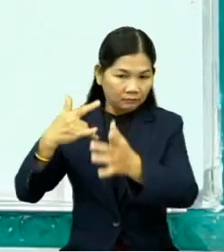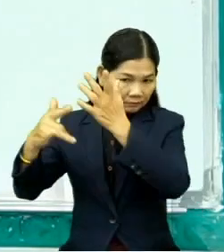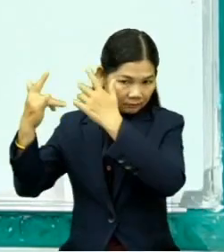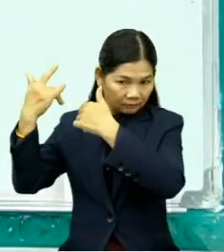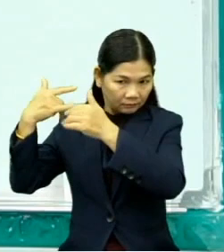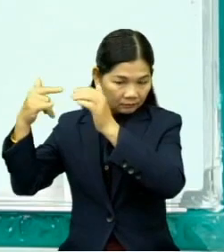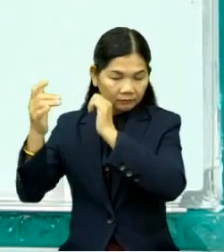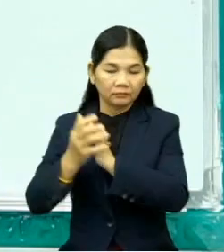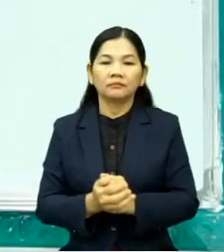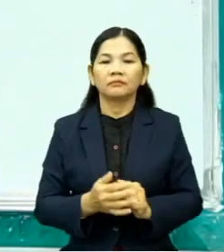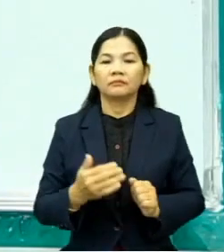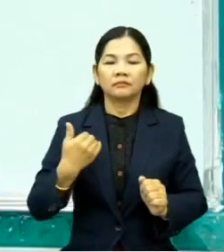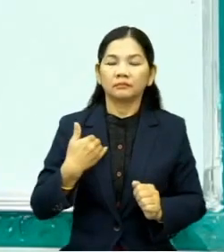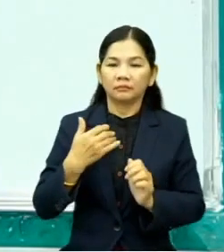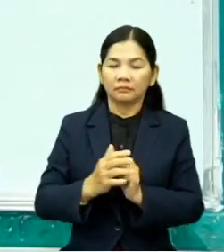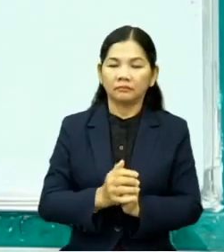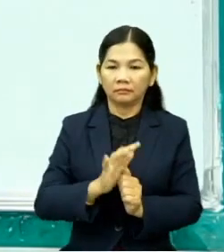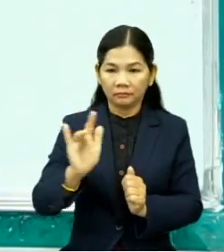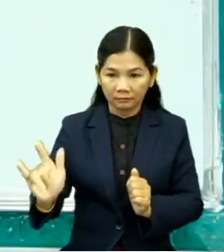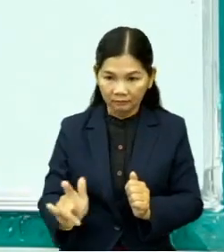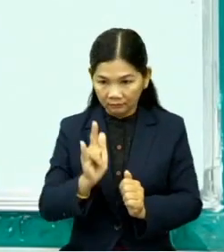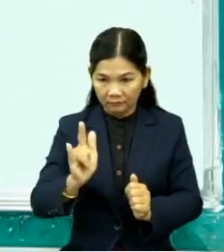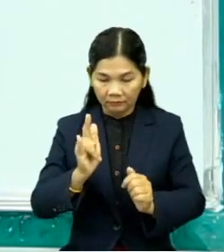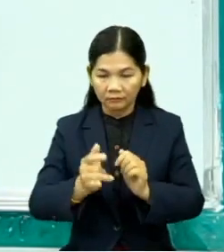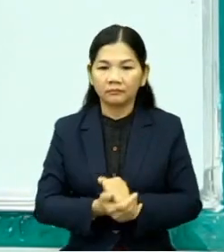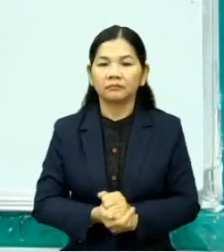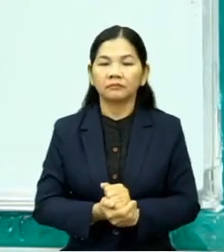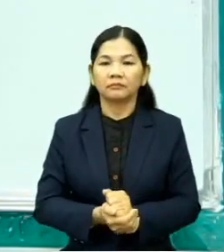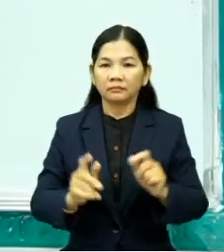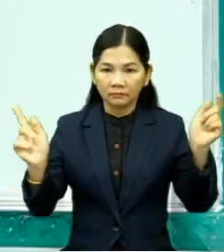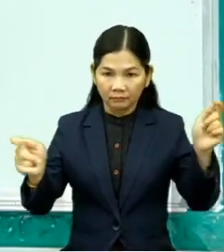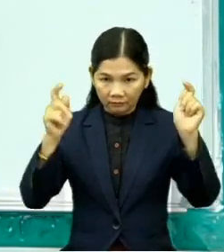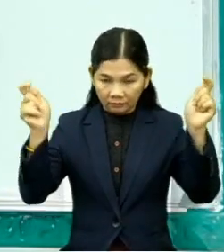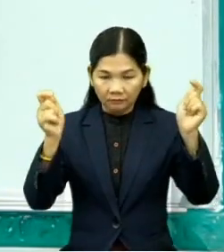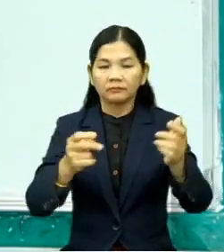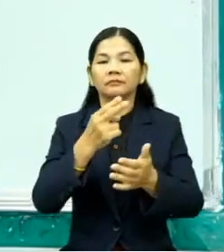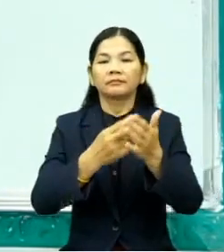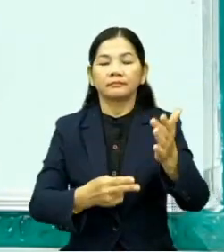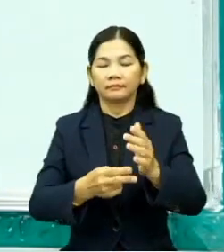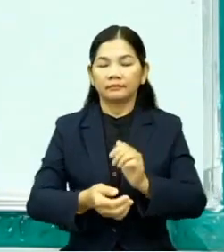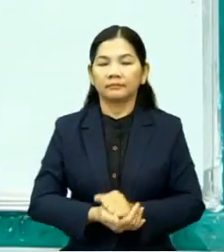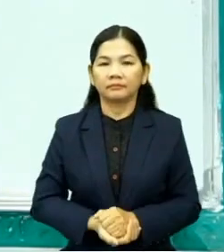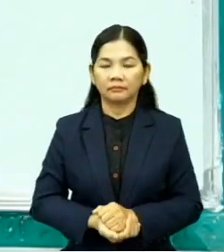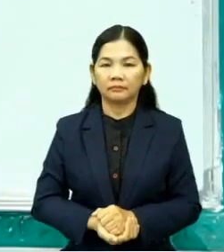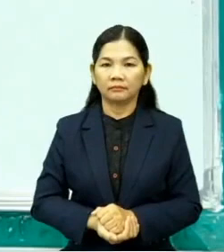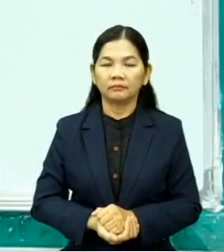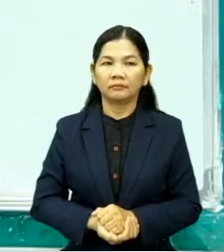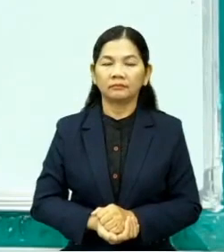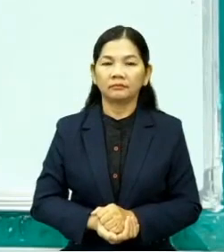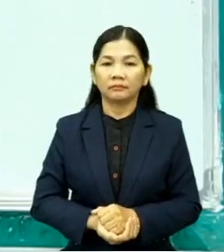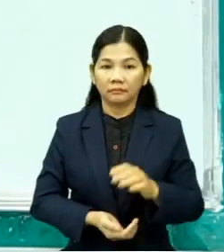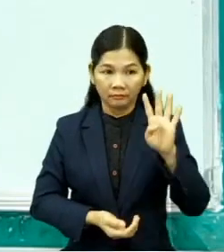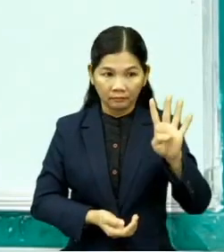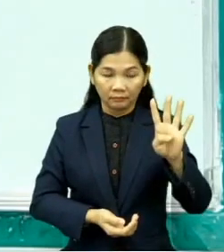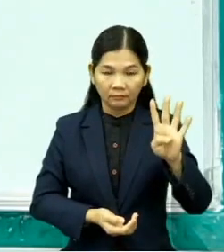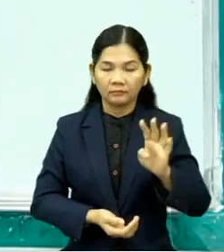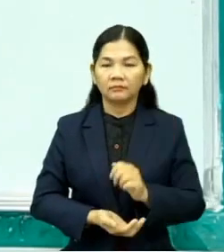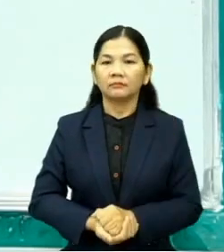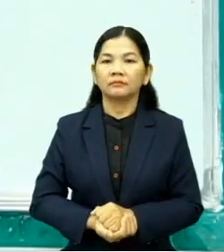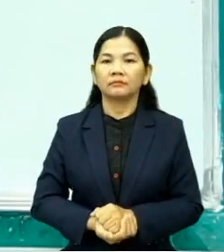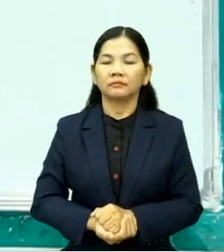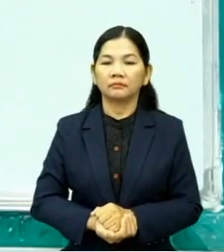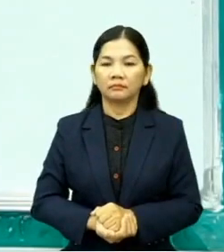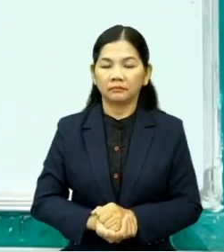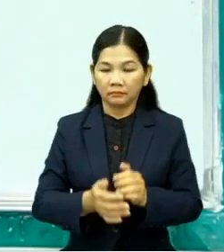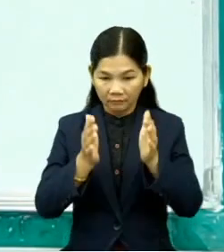ណគេយកទៅប្រើប្រាស់ក្នុងពិធីអ្វីខ្លះចាសម្រាប់សំណួរទី